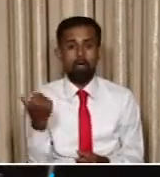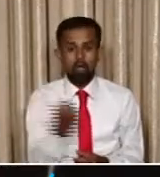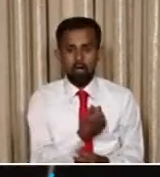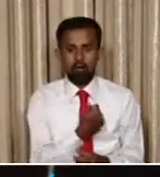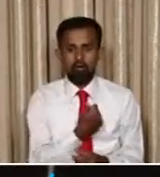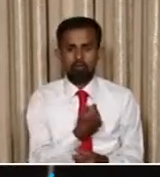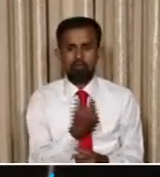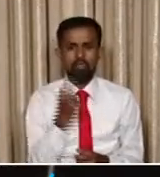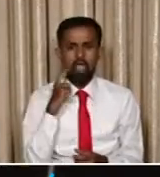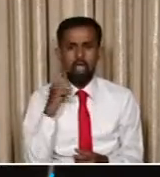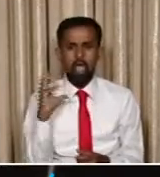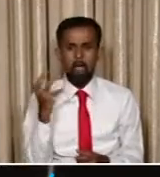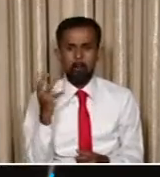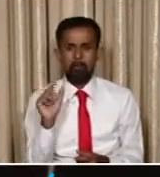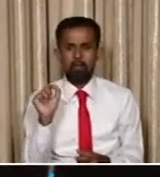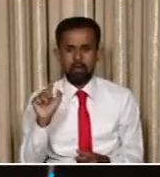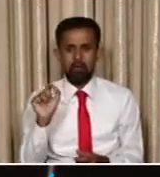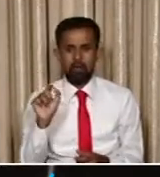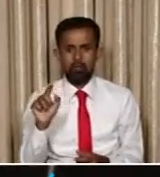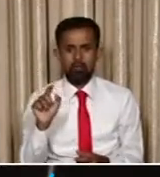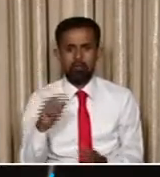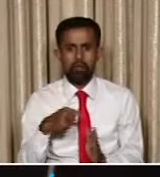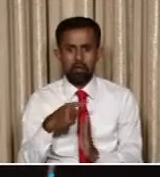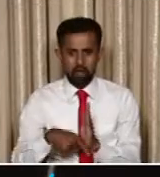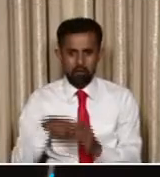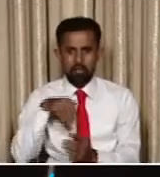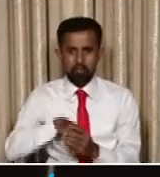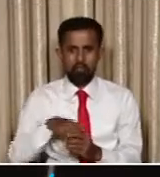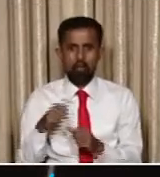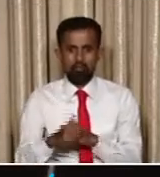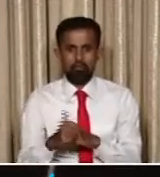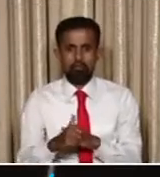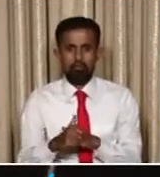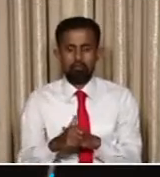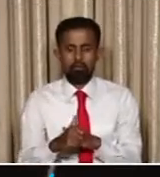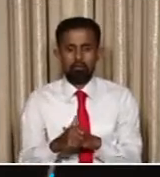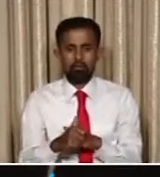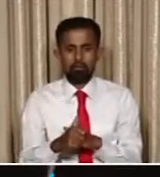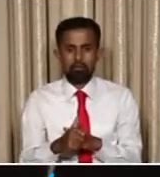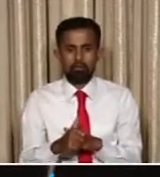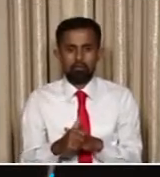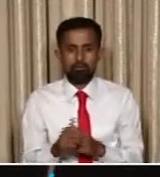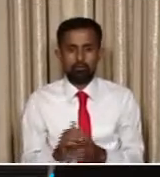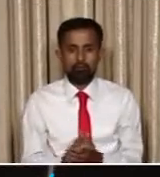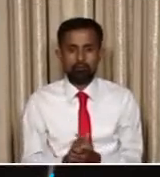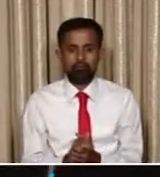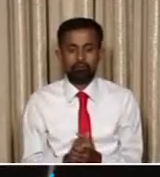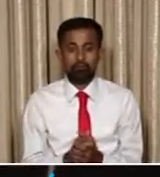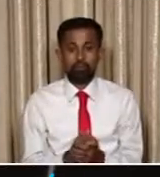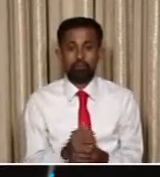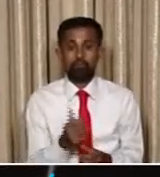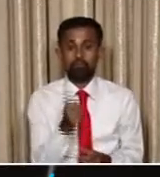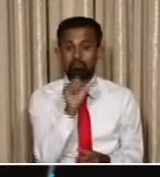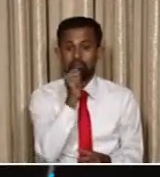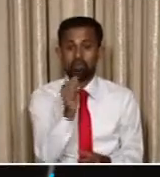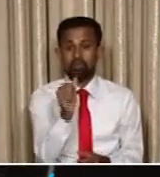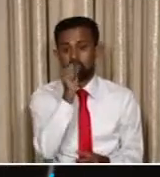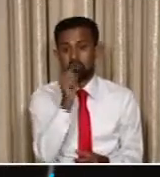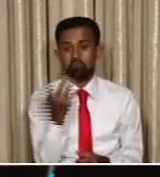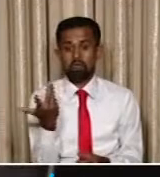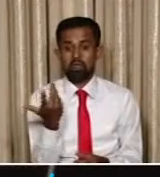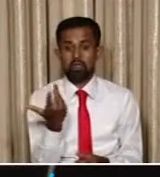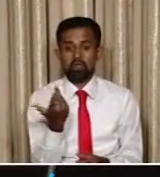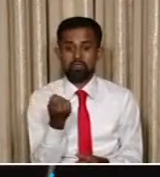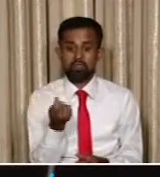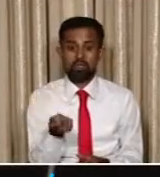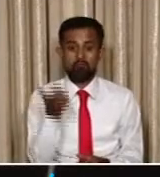ඇපල් කියලා. දැන් මෙහෙ හදන්නේ ඒක. මොකද මේ මේ මේ මේ මේ මේ ඇල්කොහොල් බොන්න බෑ. සල් මේක